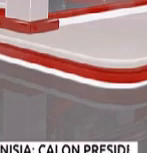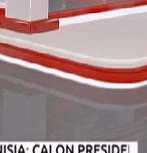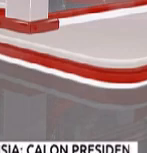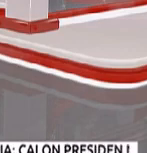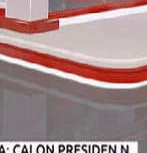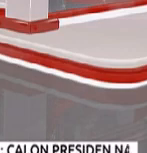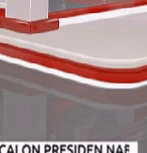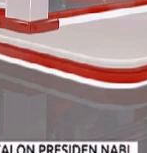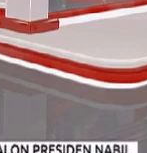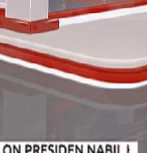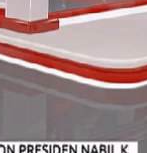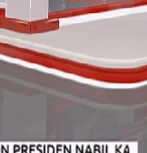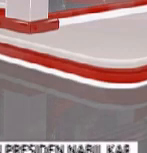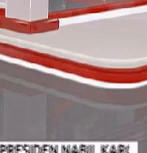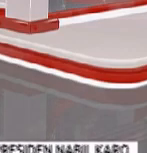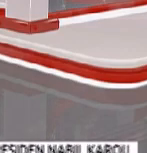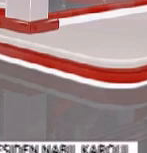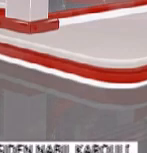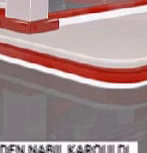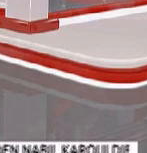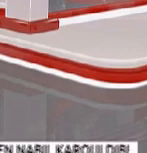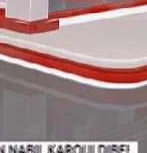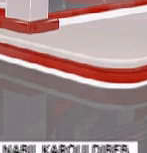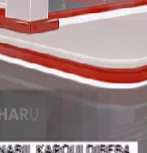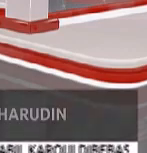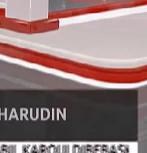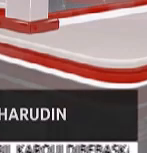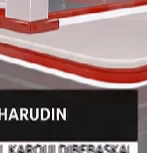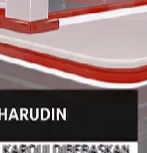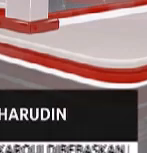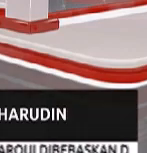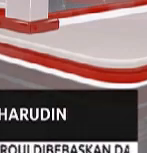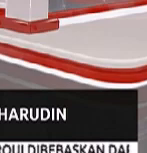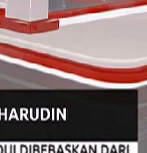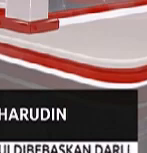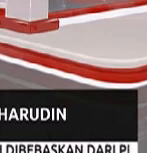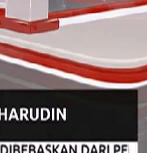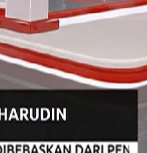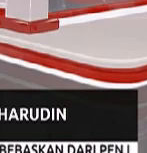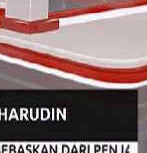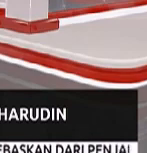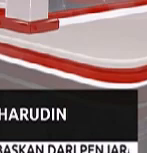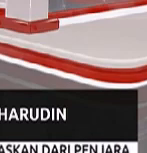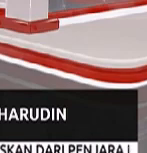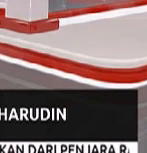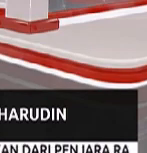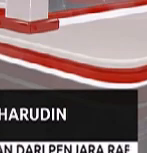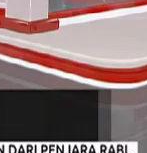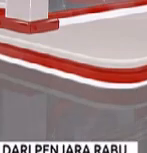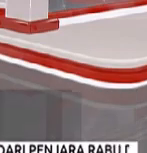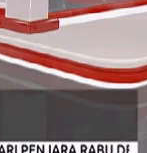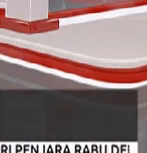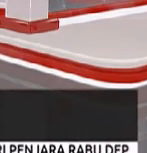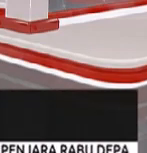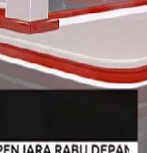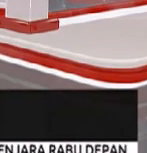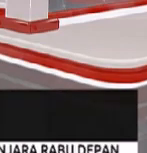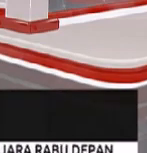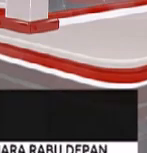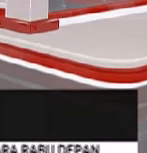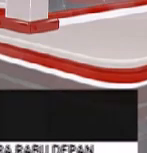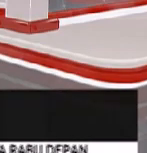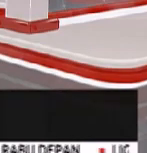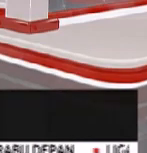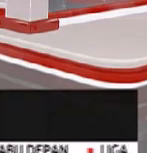Assalamualaikum, salam sejahtera bersama saya Faris Izzat Syahrudin dan saya Farhatullah Syatu Osman. Baik, kami mulakan dengan perkembangan ini. Ketua Penolong Pengarah